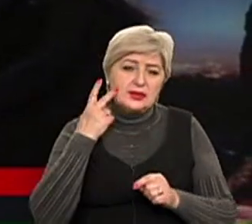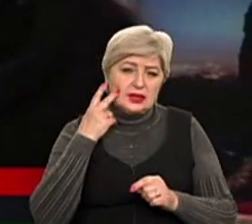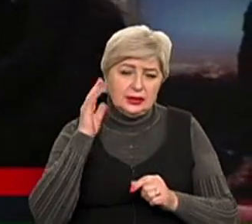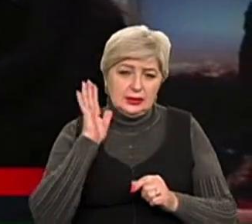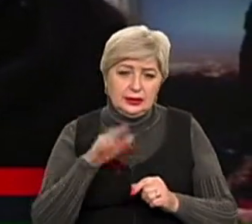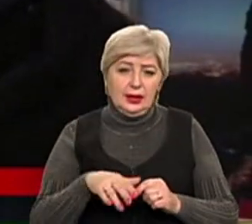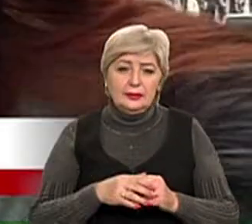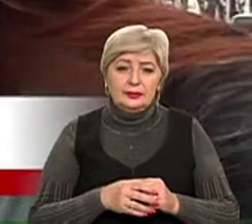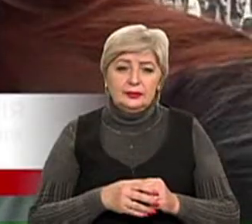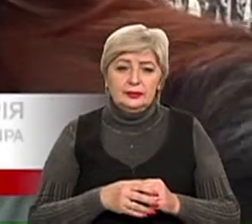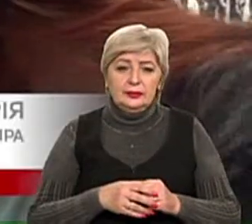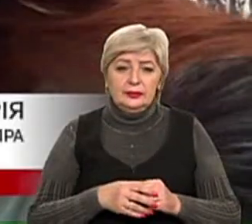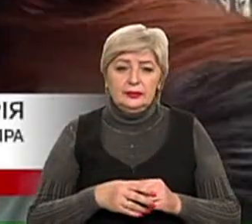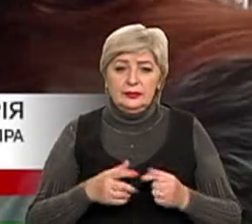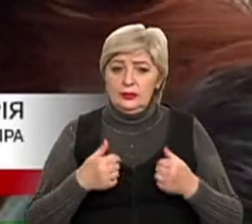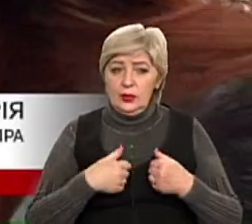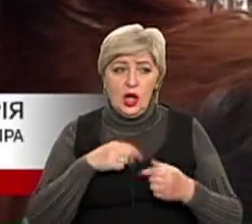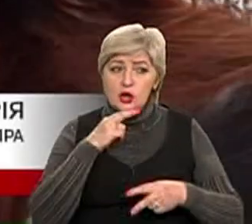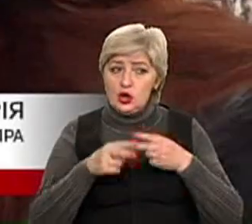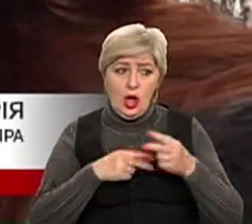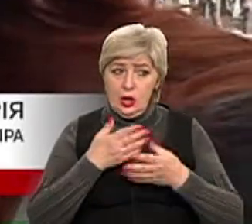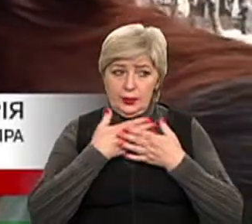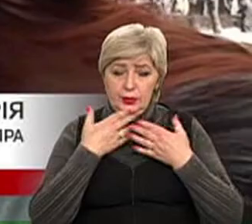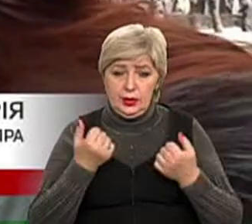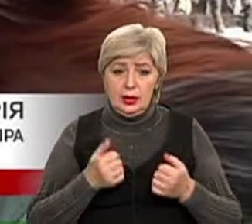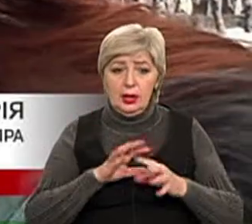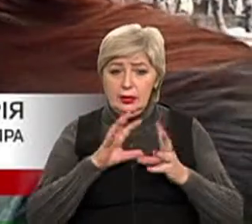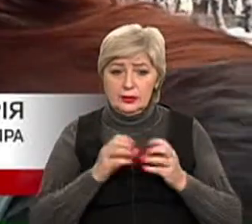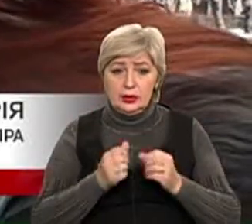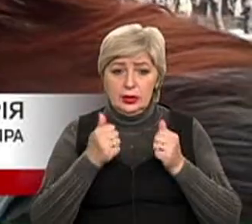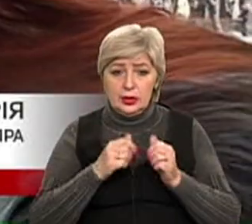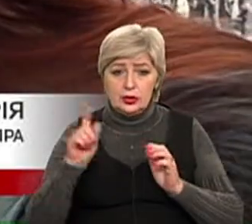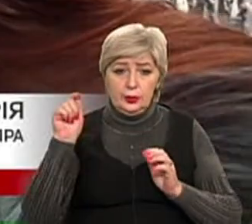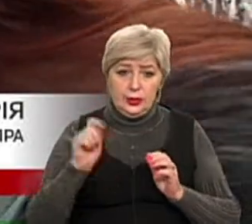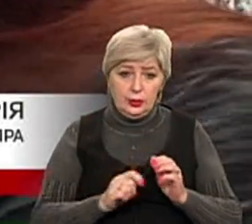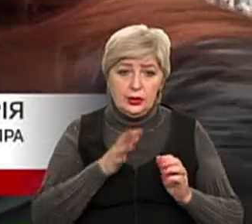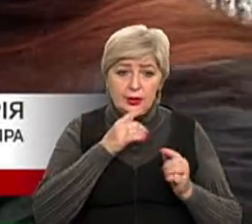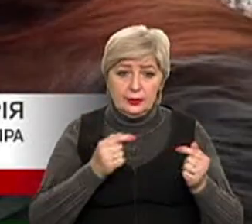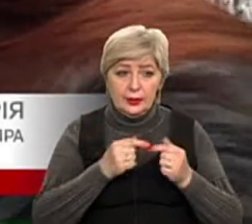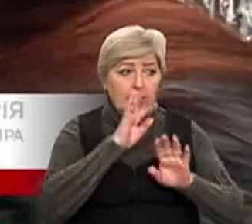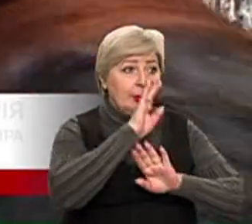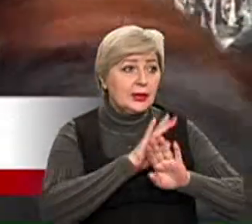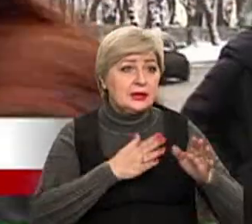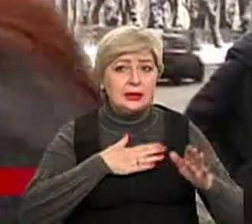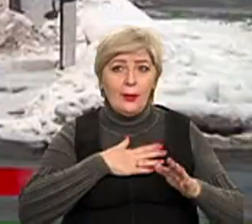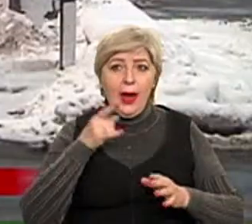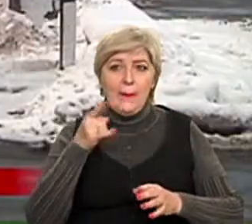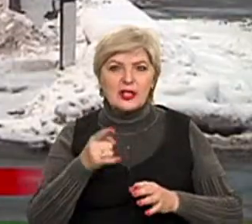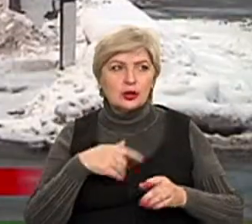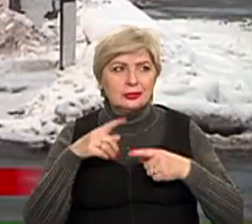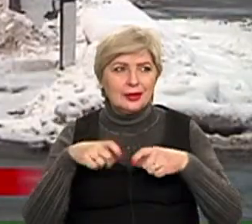при будь-яких погодних умовах. У мене жалоб не було по цьому поводу. Я вважаю, що все добре, приходять вовремя. Простіть мене,